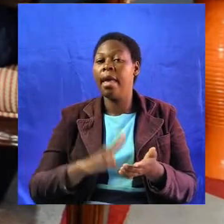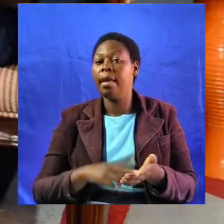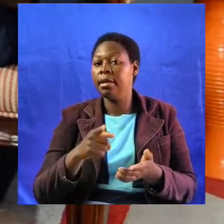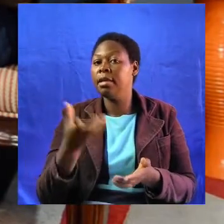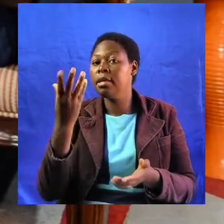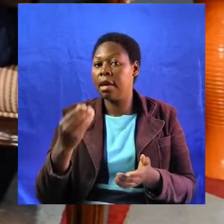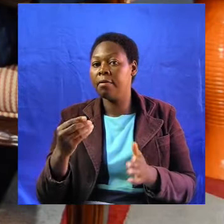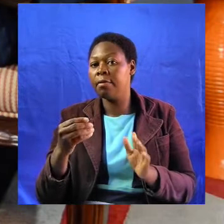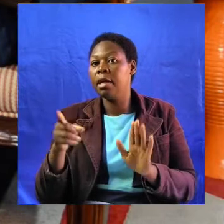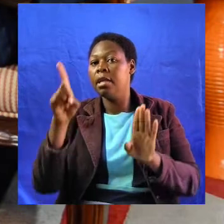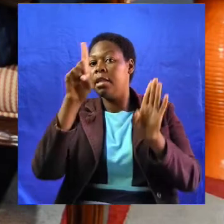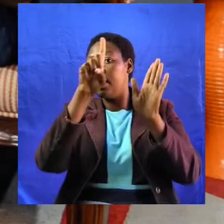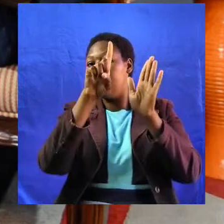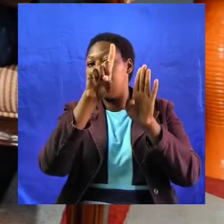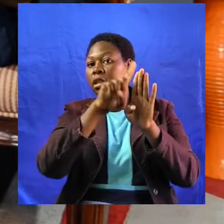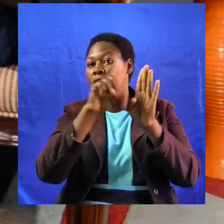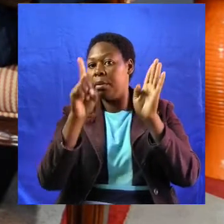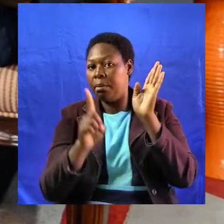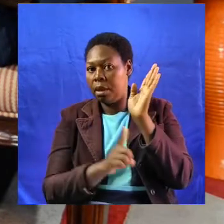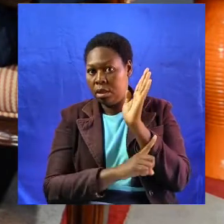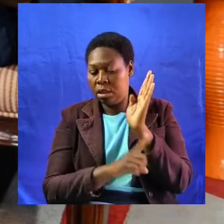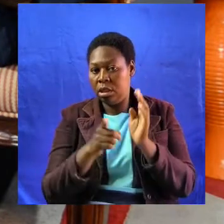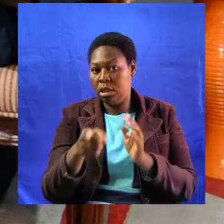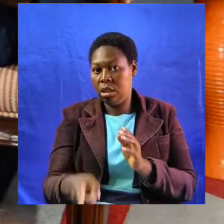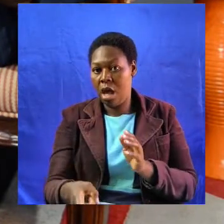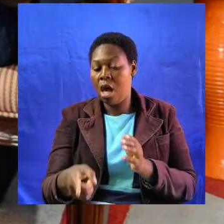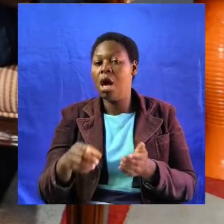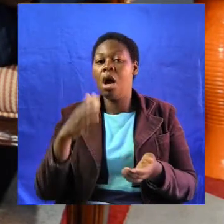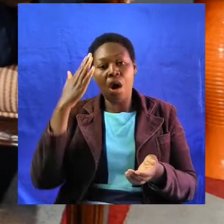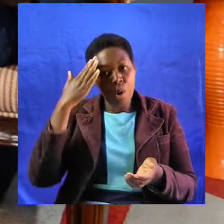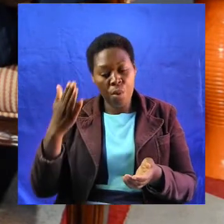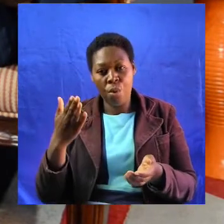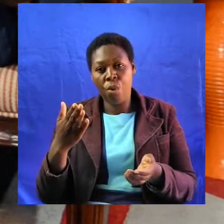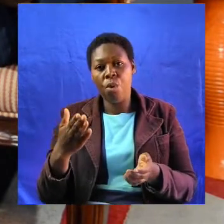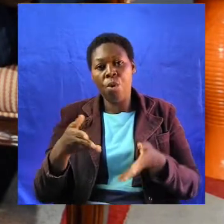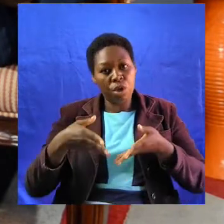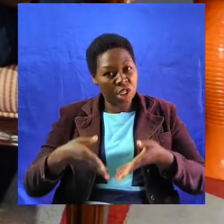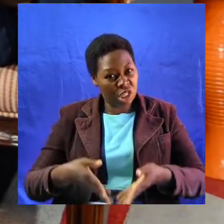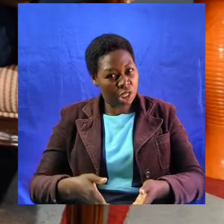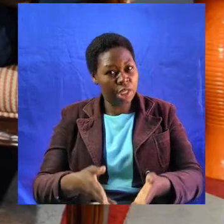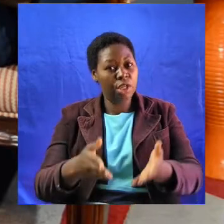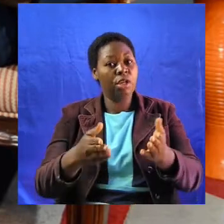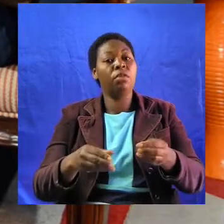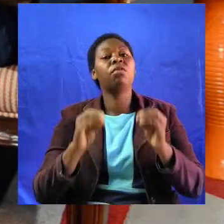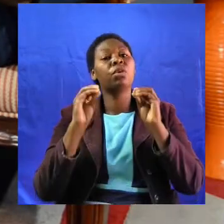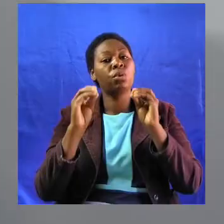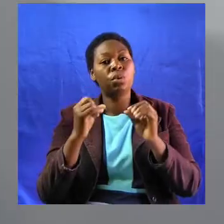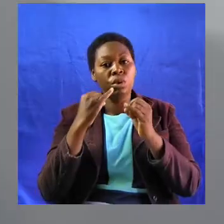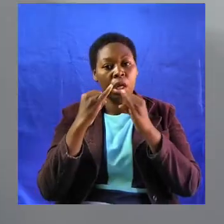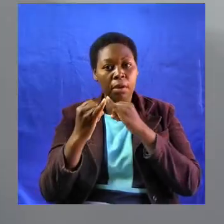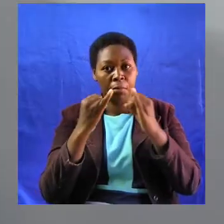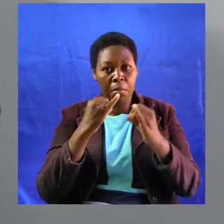ndova akabvaita kuti inyatsoita hurumende inenge ichinyatsa ku flow information. Saka pa madeputy matatu